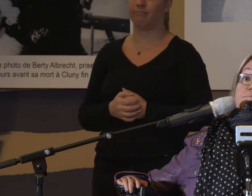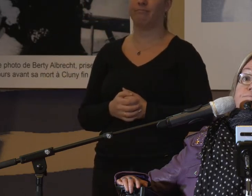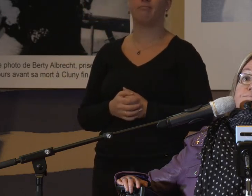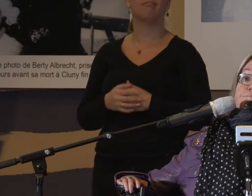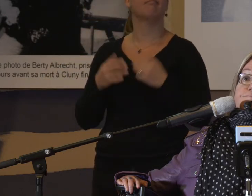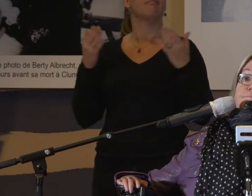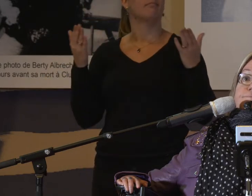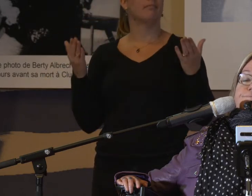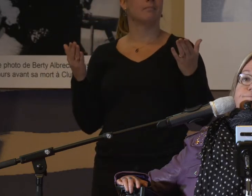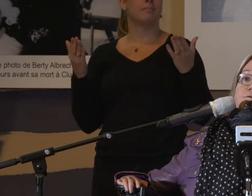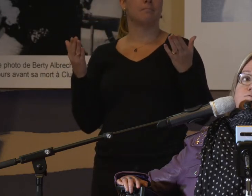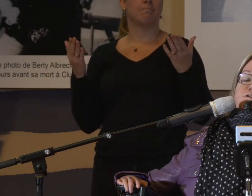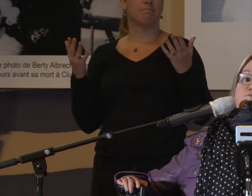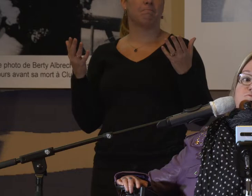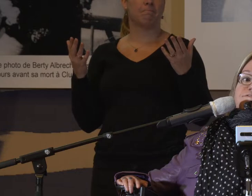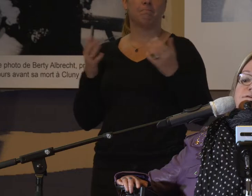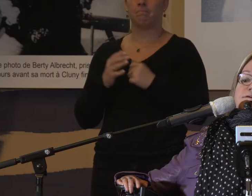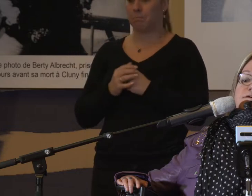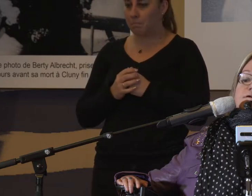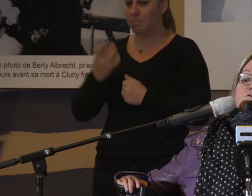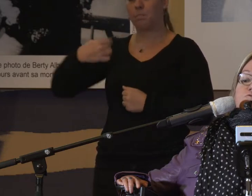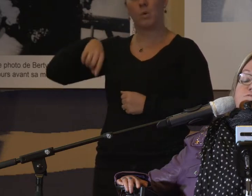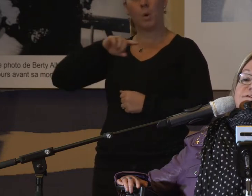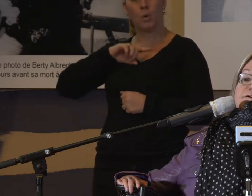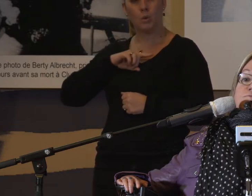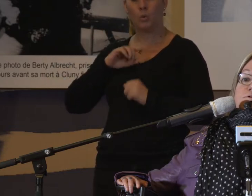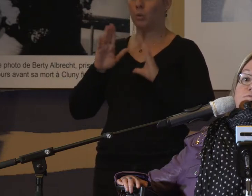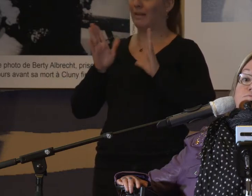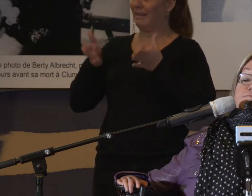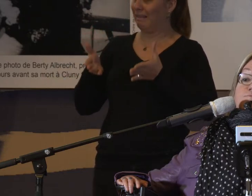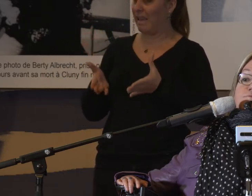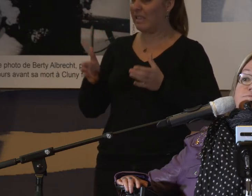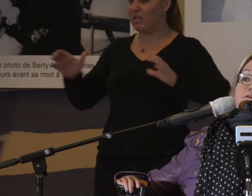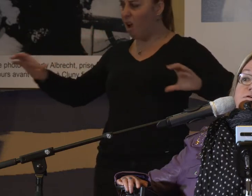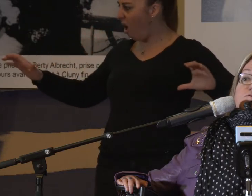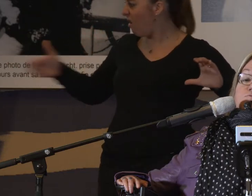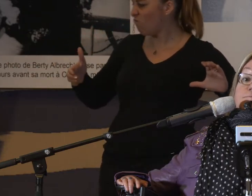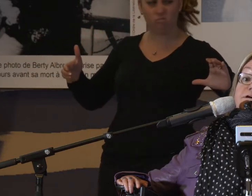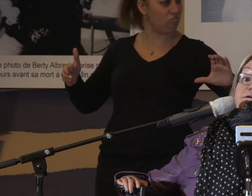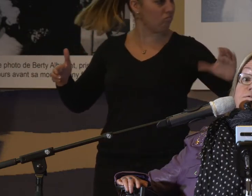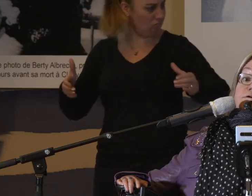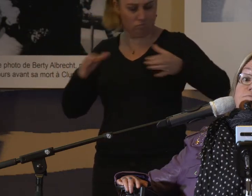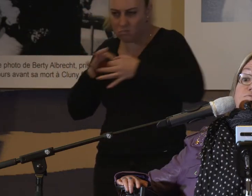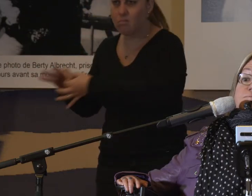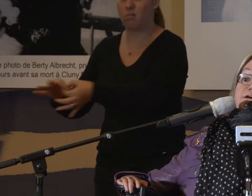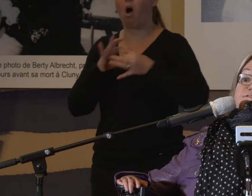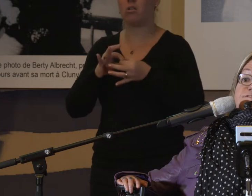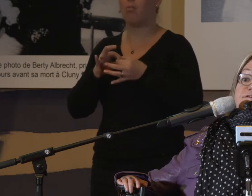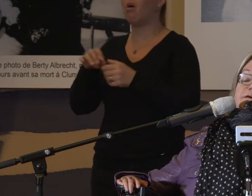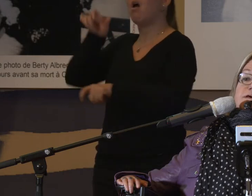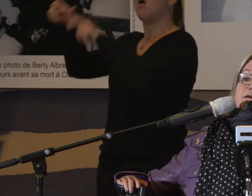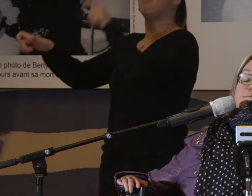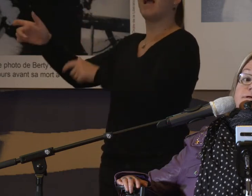Donc, nous avons choisi de resserrer nos rangs. Nous n'avons plus envie que l'on parle à notre